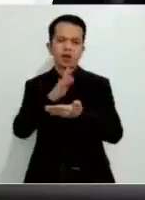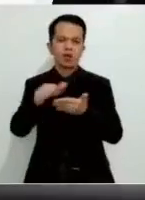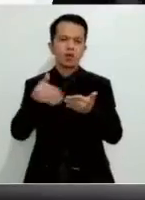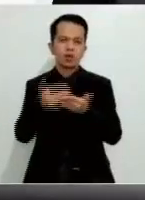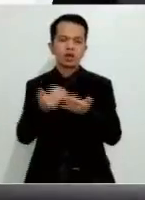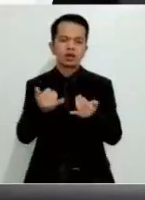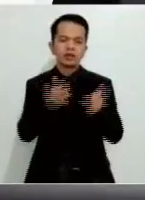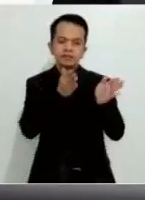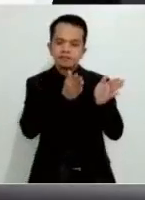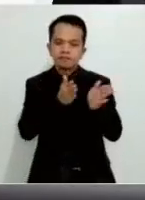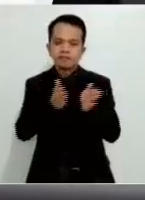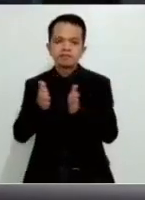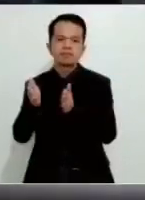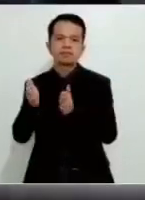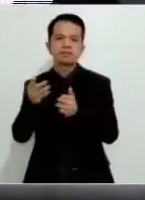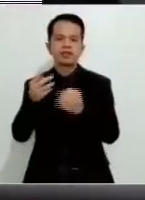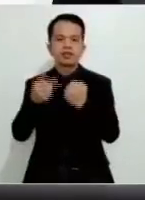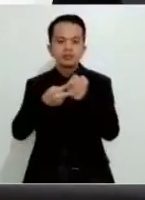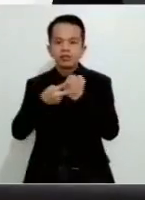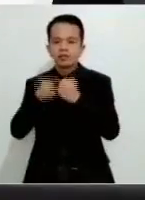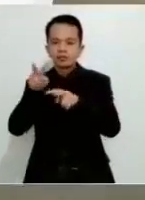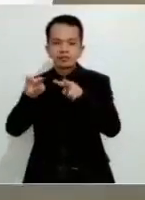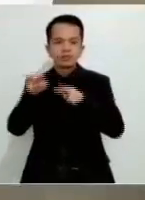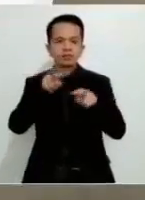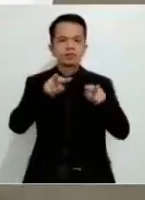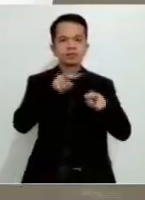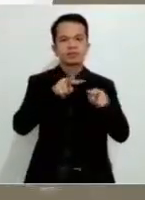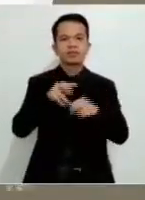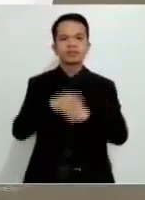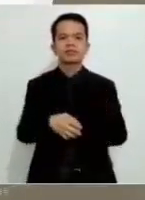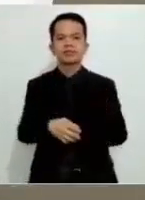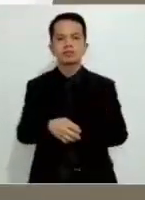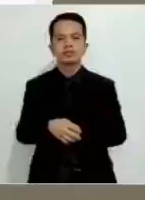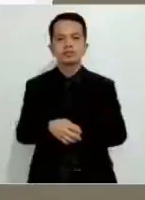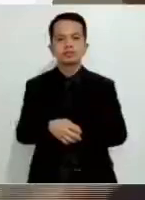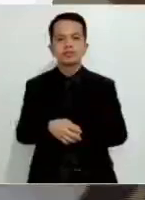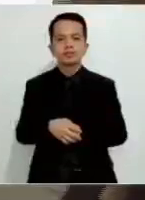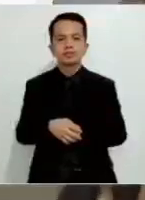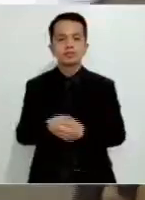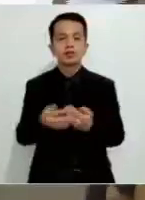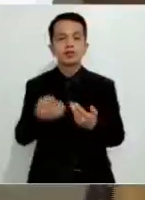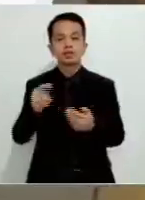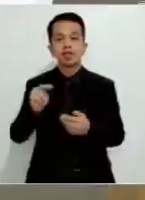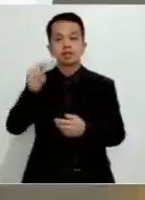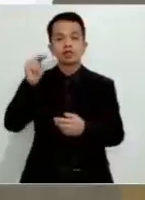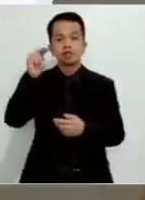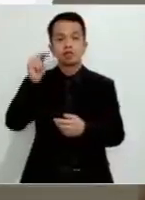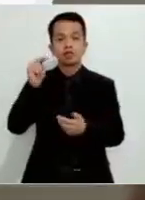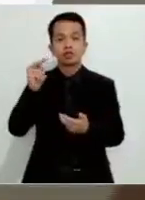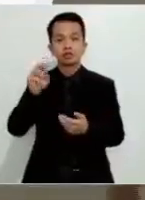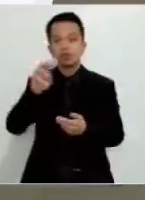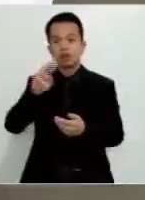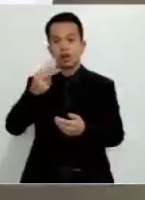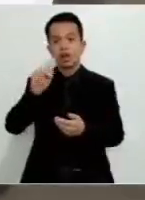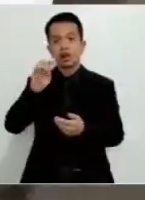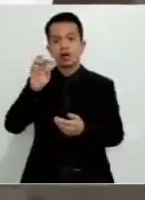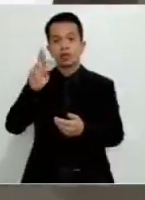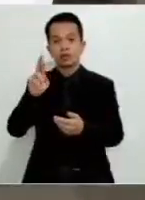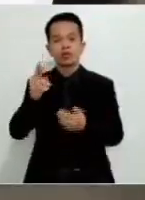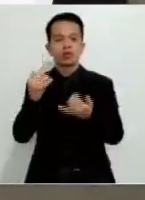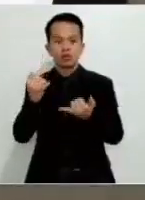company para mag-sail. Yung dito sa North Harbor, 4,000 yung tinitingnan nating stranded